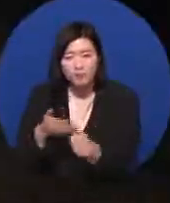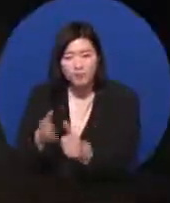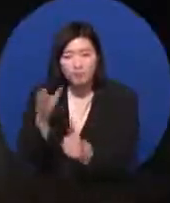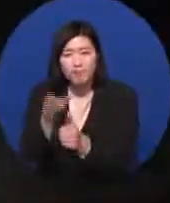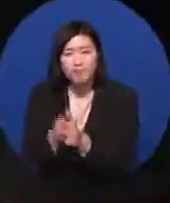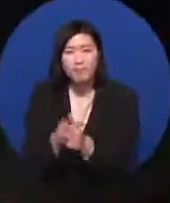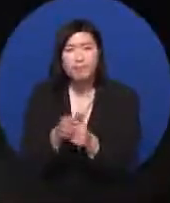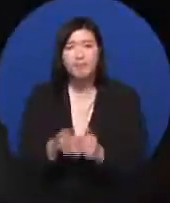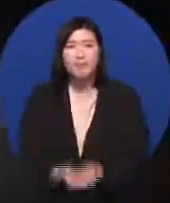점검했습니다